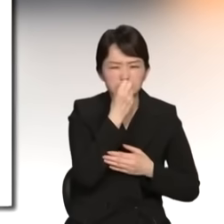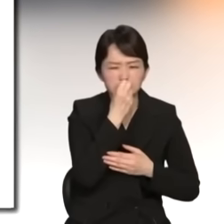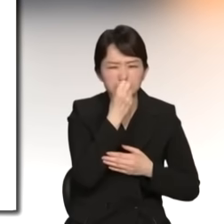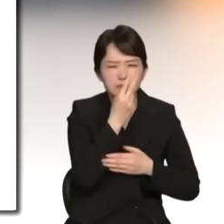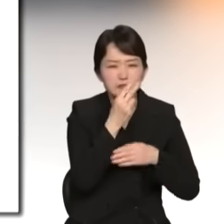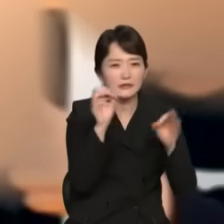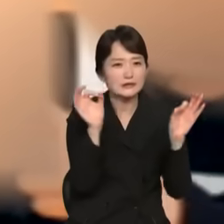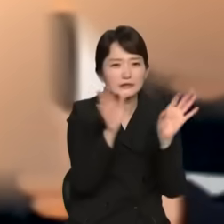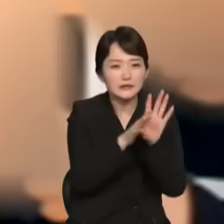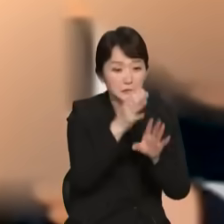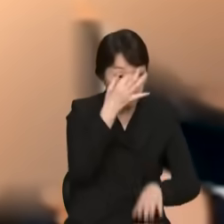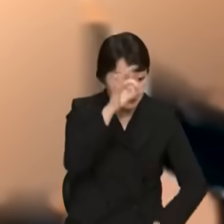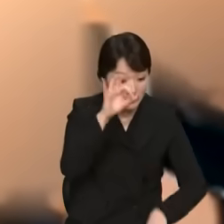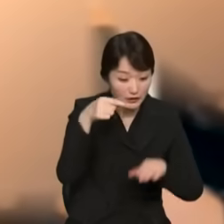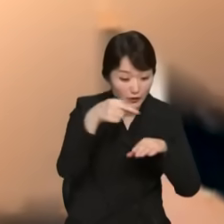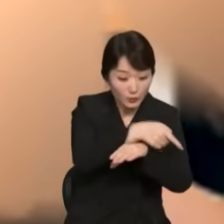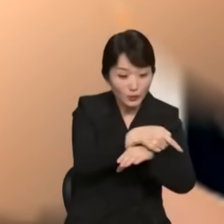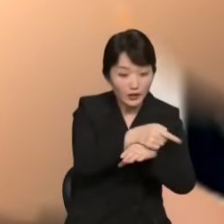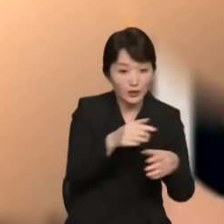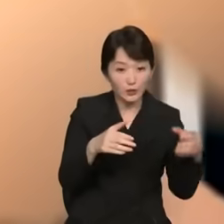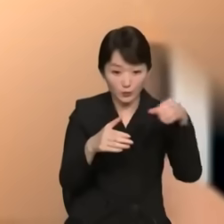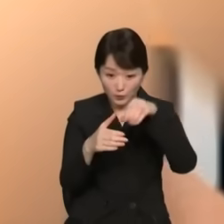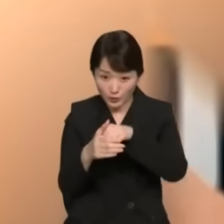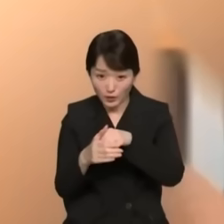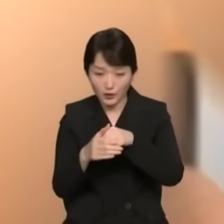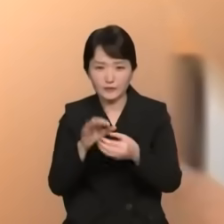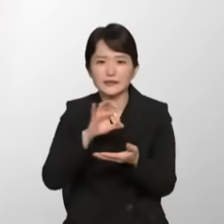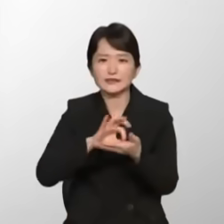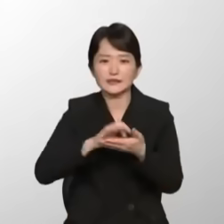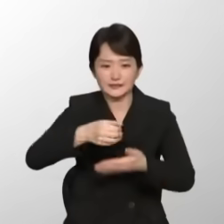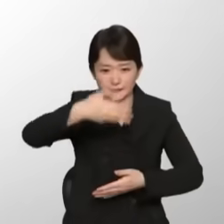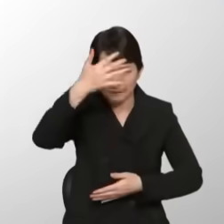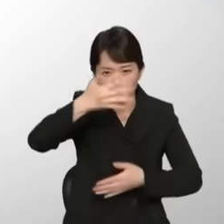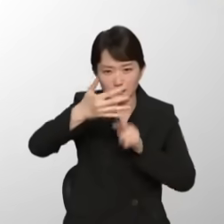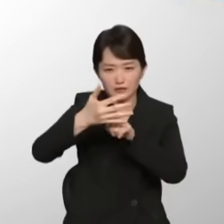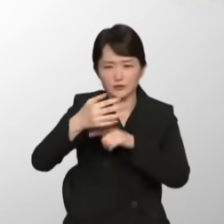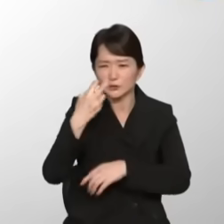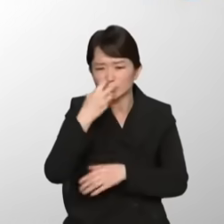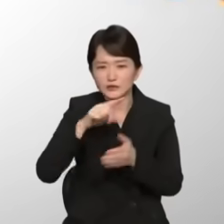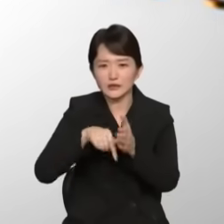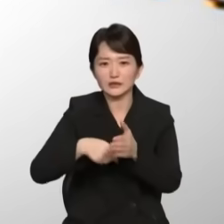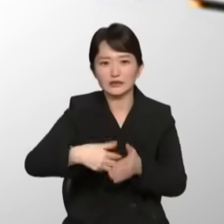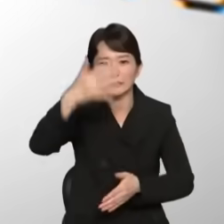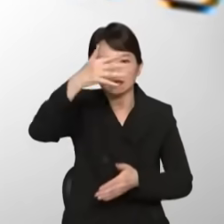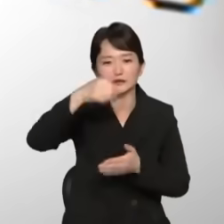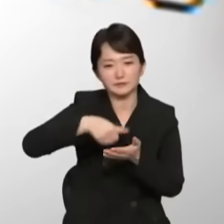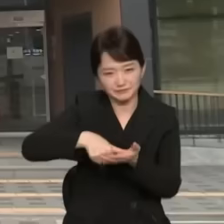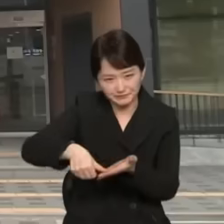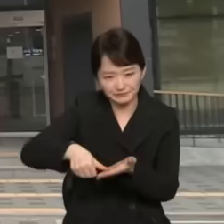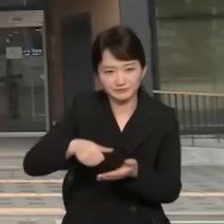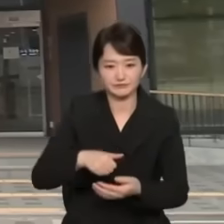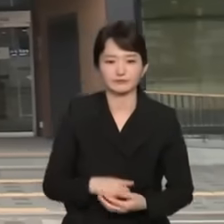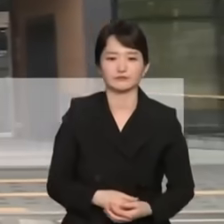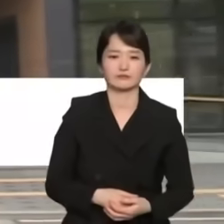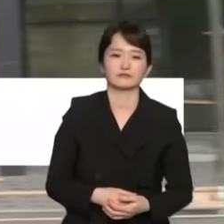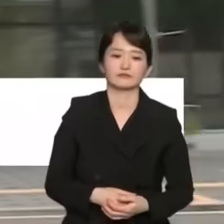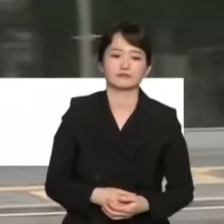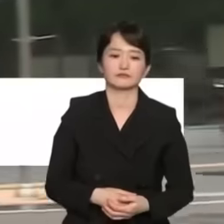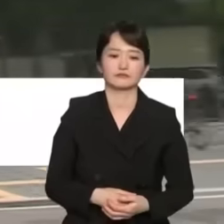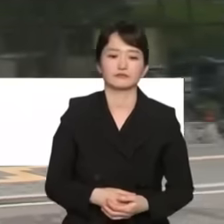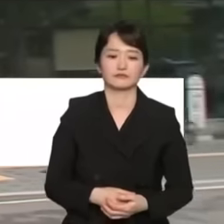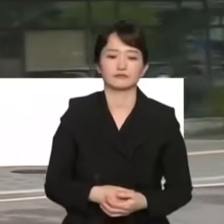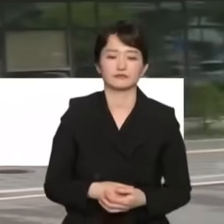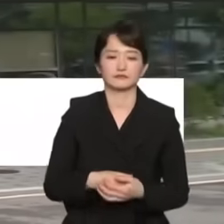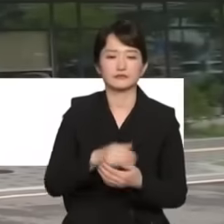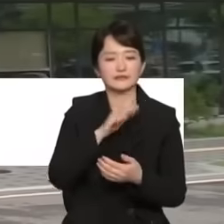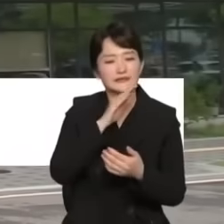그 외의 용도를 포함한 사용법 영상을 올렸다가 취재 과정에서 영상을 내렸습니다. 친환경적이다,